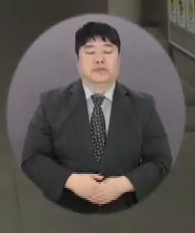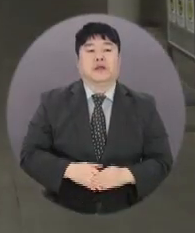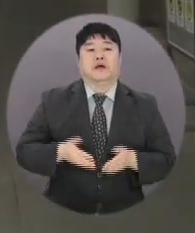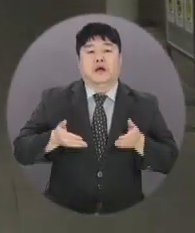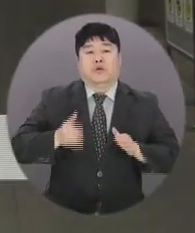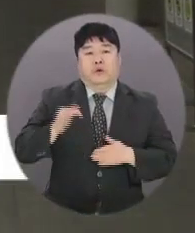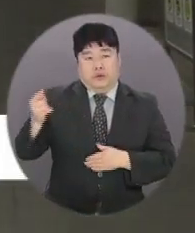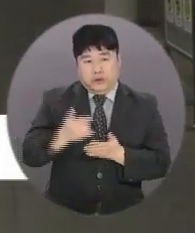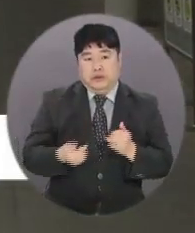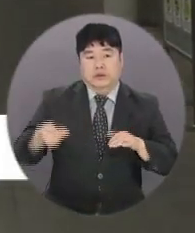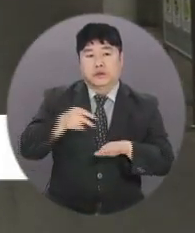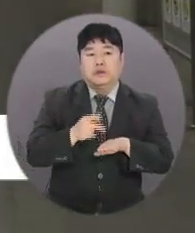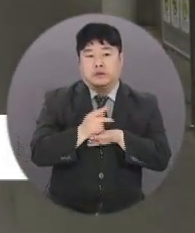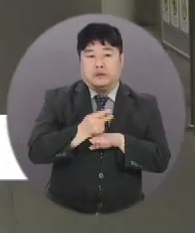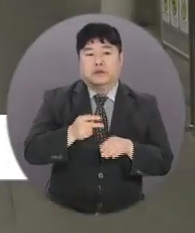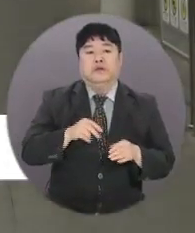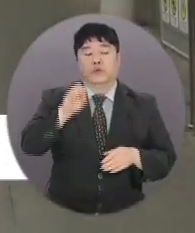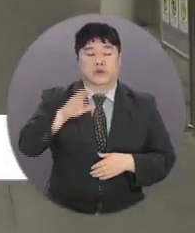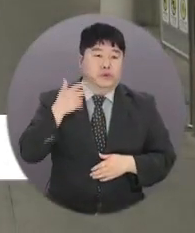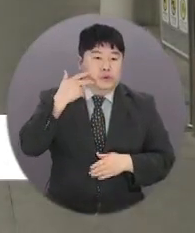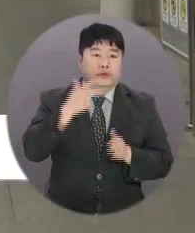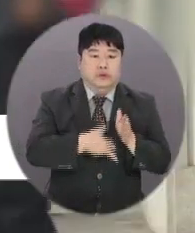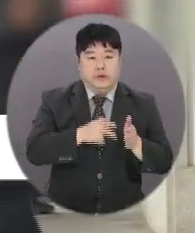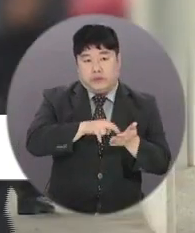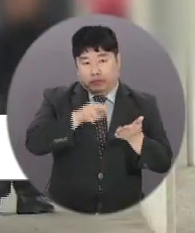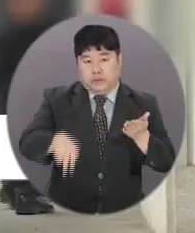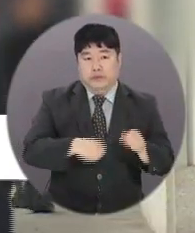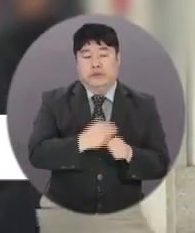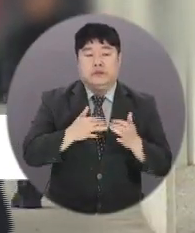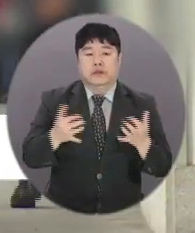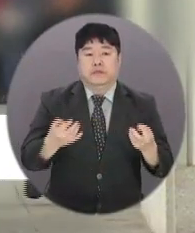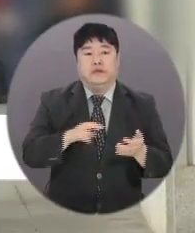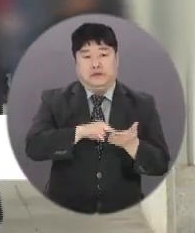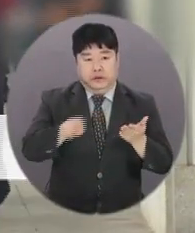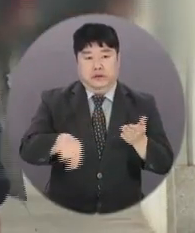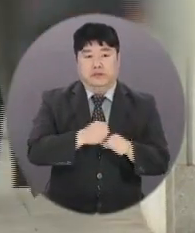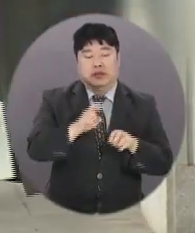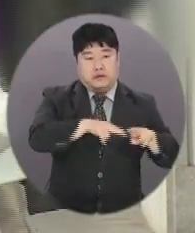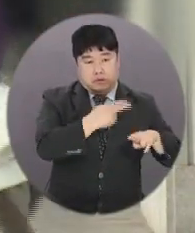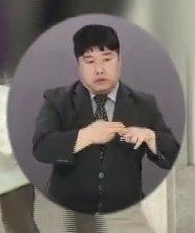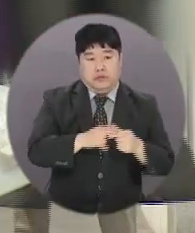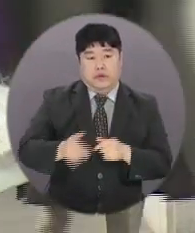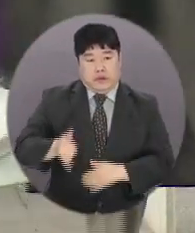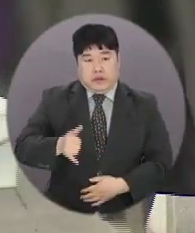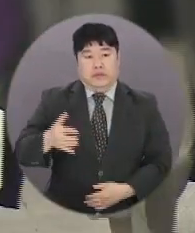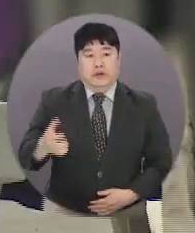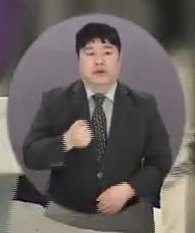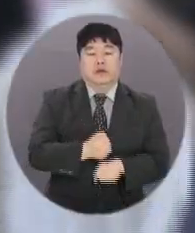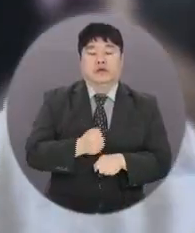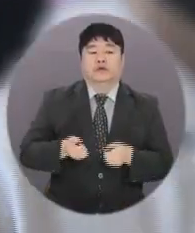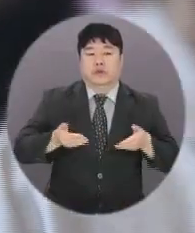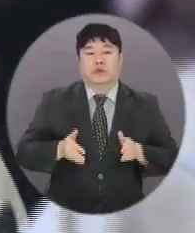귀성객을 실어 나르는 고속열차가 광주 송정역에 멈추자 사람들이 내립니다. 선물 꾸러미와 가방을 든